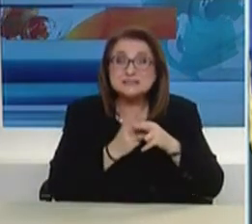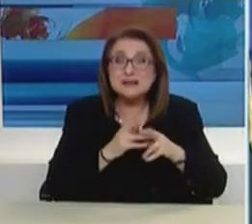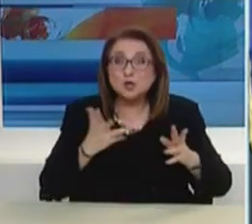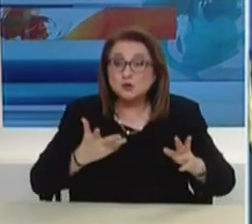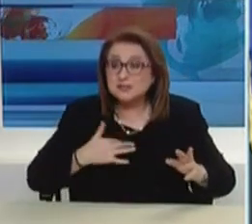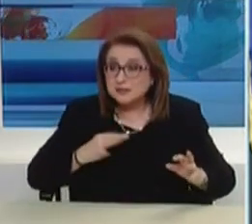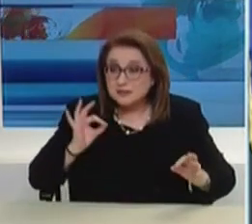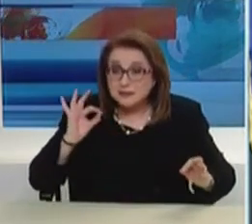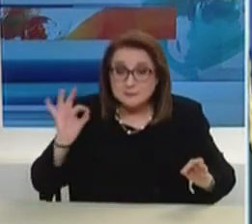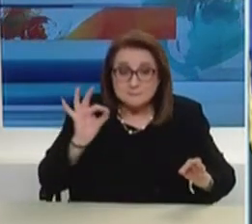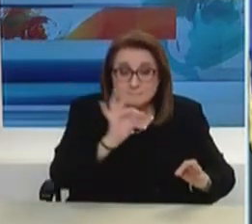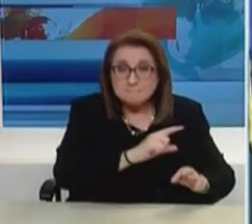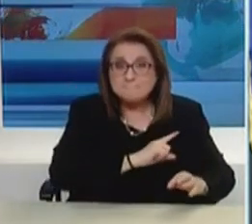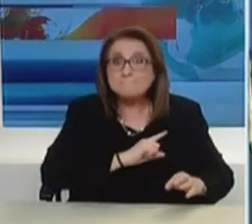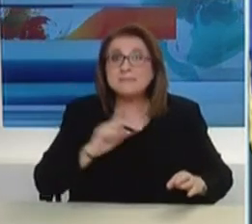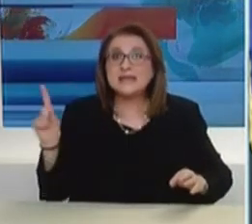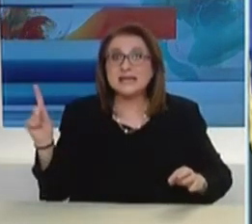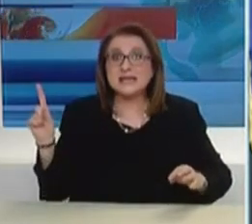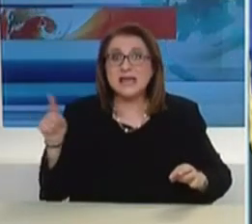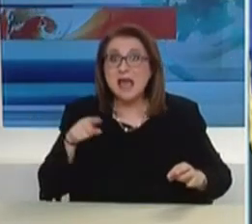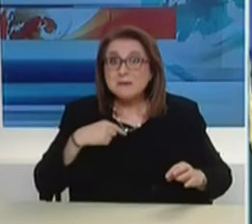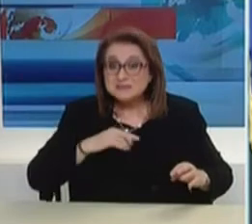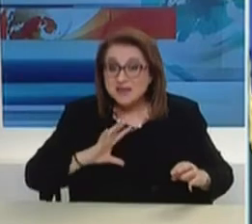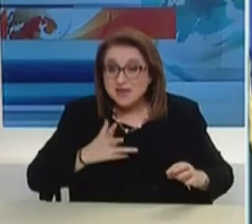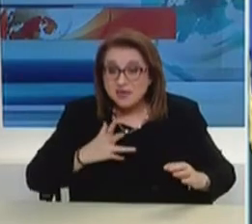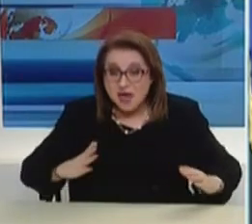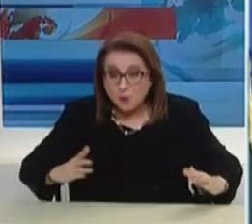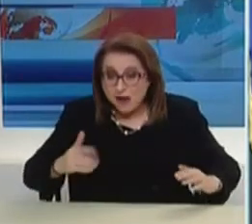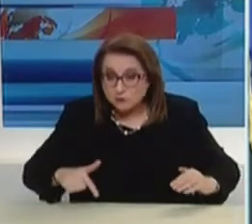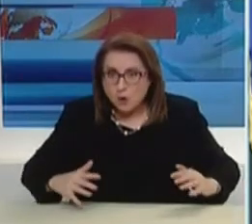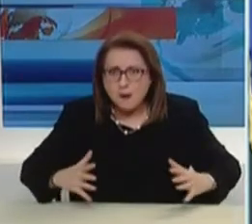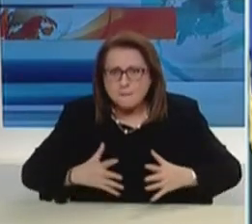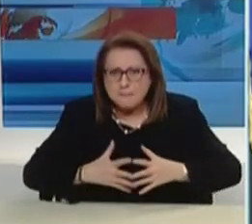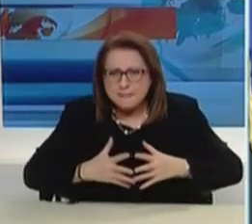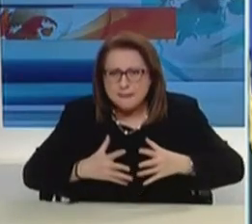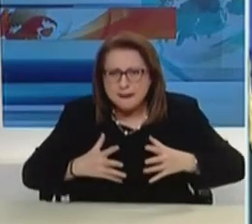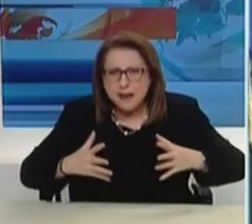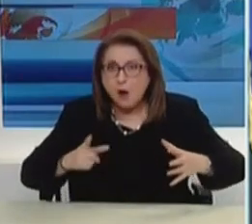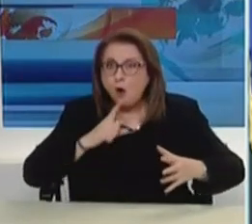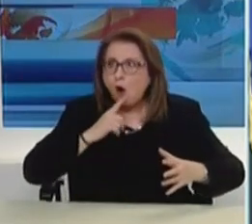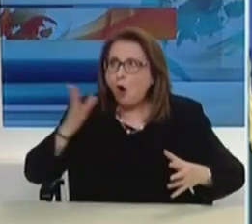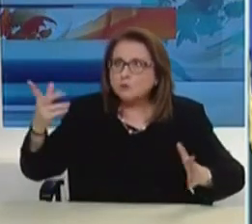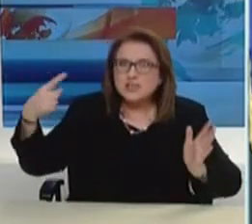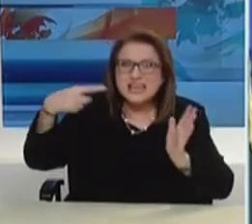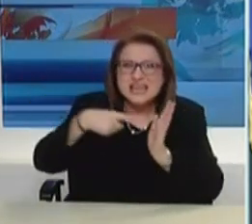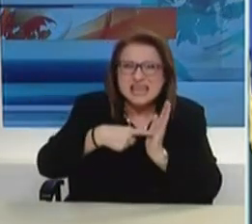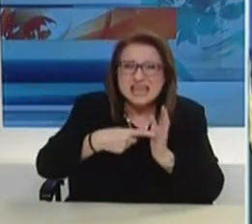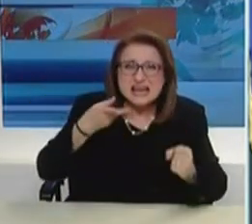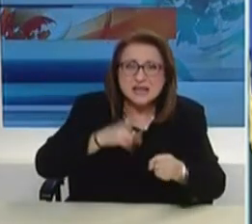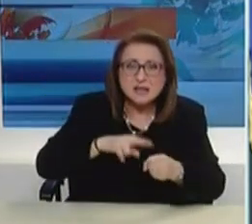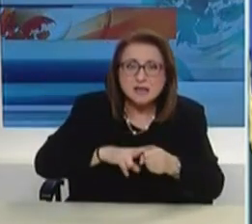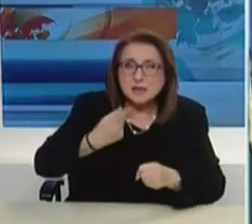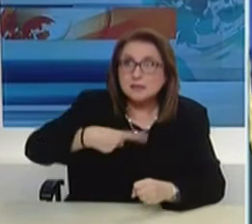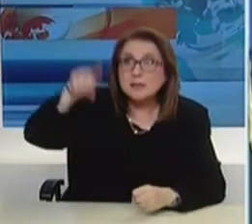μικρό χρονικό διάστημα. Να μην γίνει αυτό το πικ, αυτή η έξαρση με τους 700 και τους 800 και τους 900 και τους 1000 θανάτους την ημέρα που